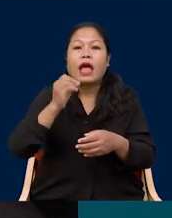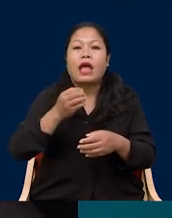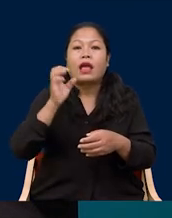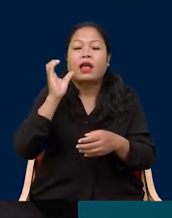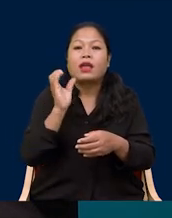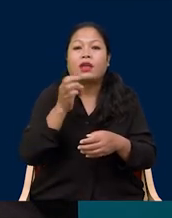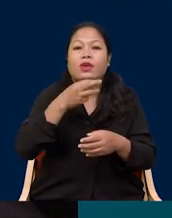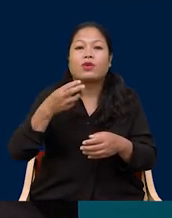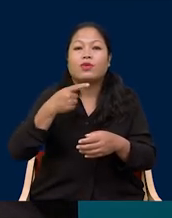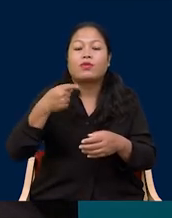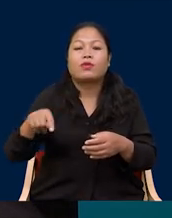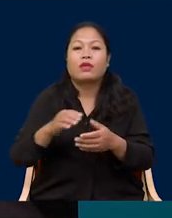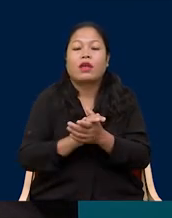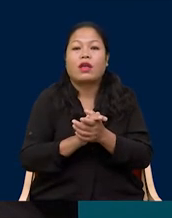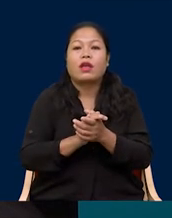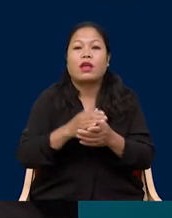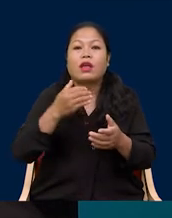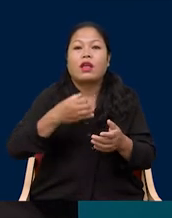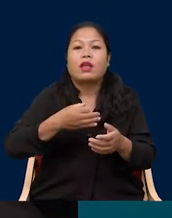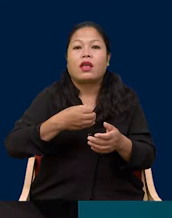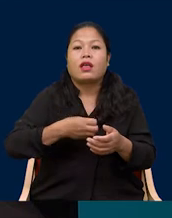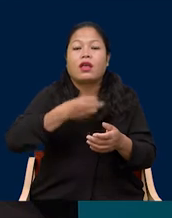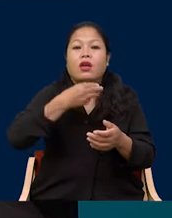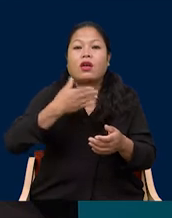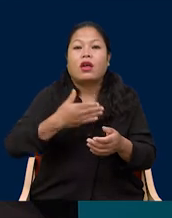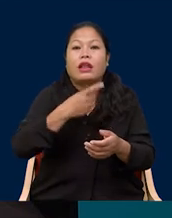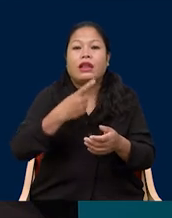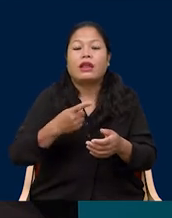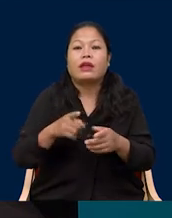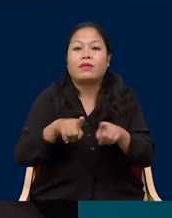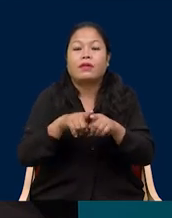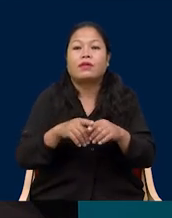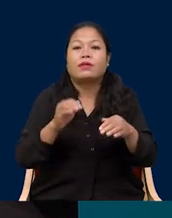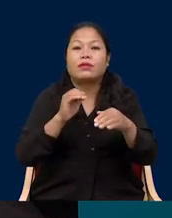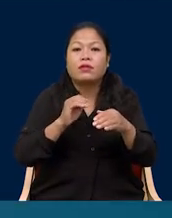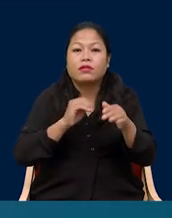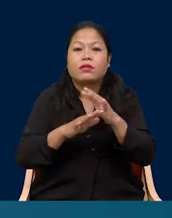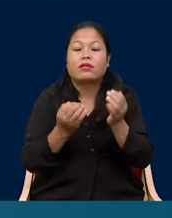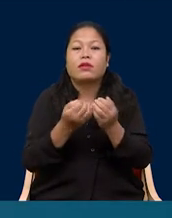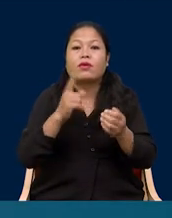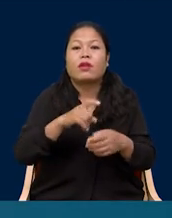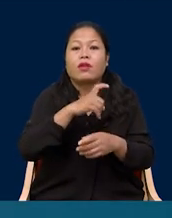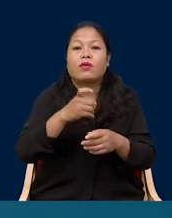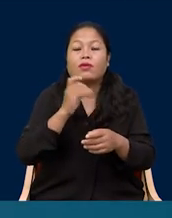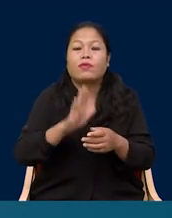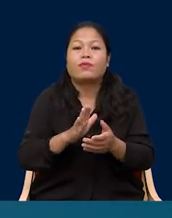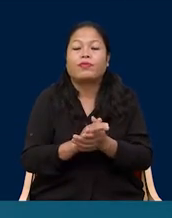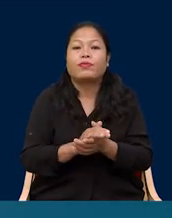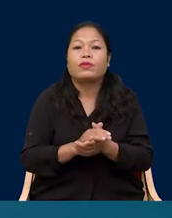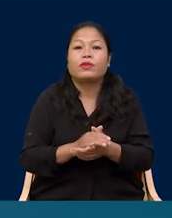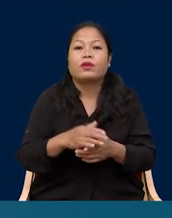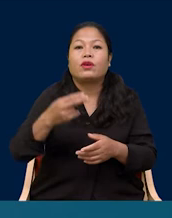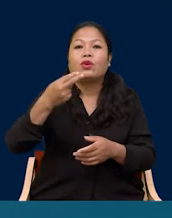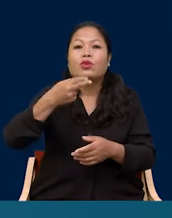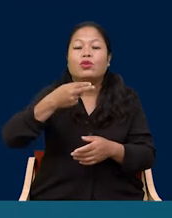याञ्चन डोलकरले स्थापना गरेको हुन्। हामीसँग तीन मध्ये एक सहसंस्थापक पनि हुनुहुन्छ, उहाँलाई नै प्रश्न राख्न चाहे। आयुषीजी,